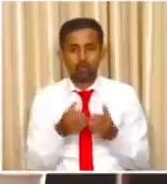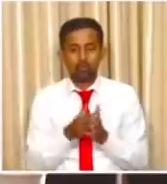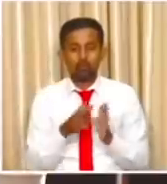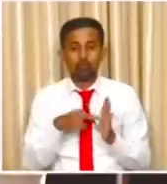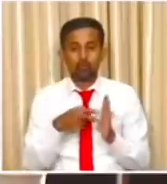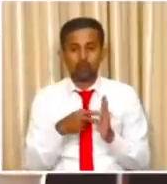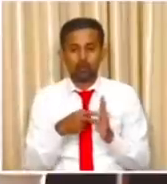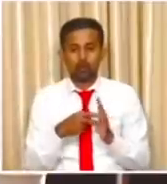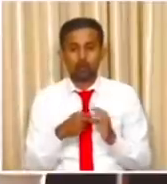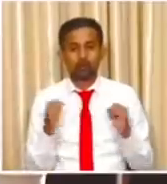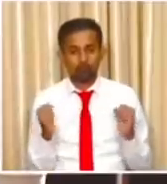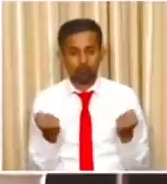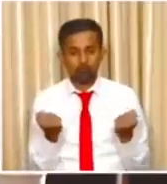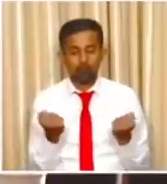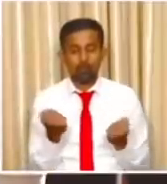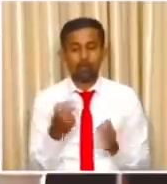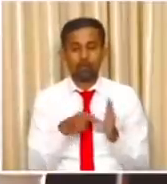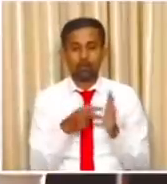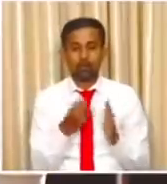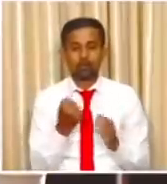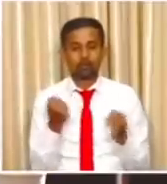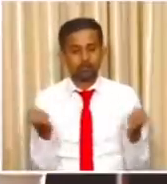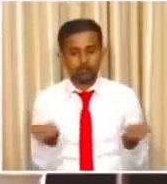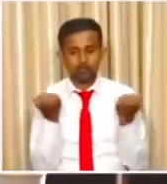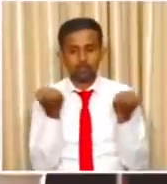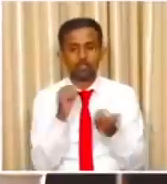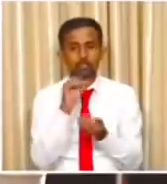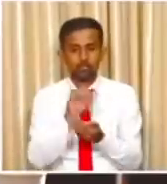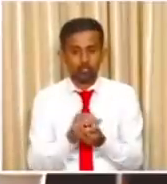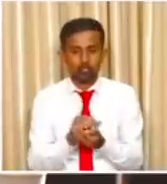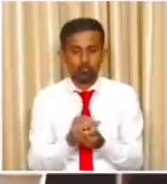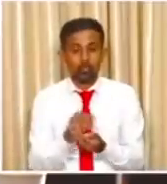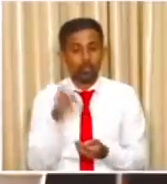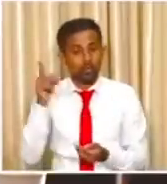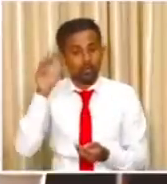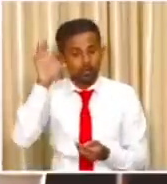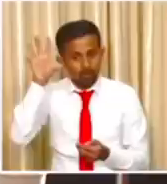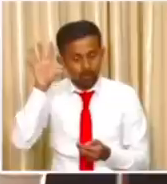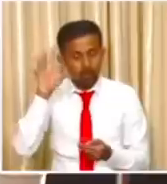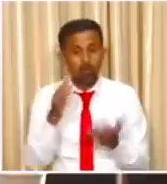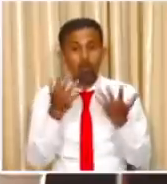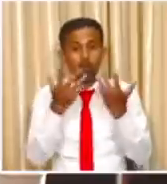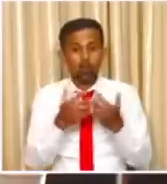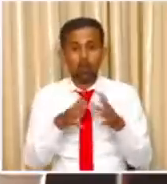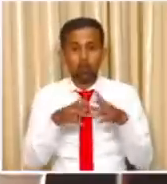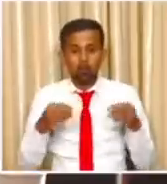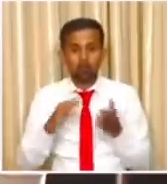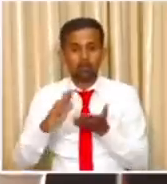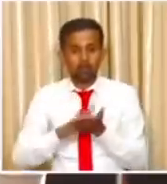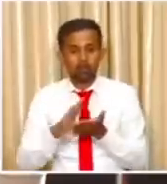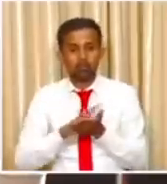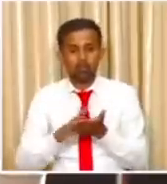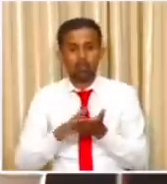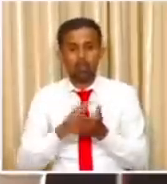ආර්ථිකයේ ස්වාධිපත්‍යය, ඒ රටේ ආර්ථිකයේ ශක්තිමත් භාවය රඳාපවතින්නේ ඒ රට මොන ප්‍රමාණයකින් භාණ්ඩ හා සේවා